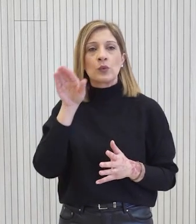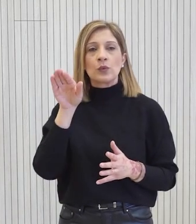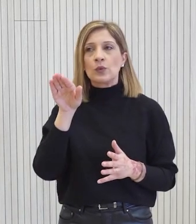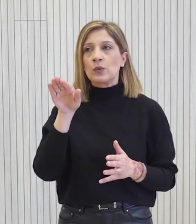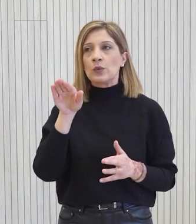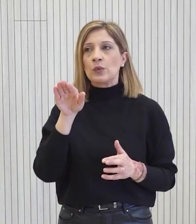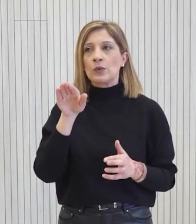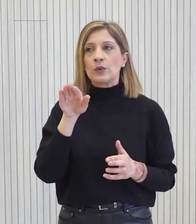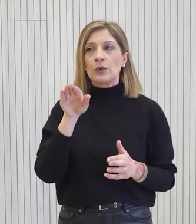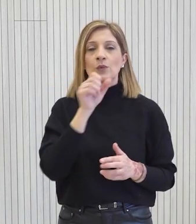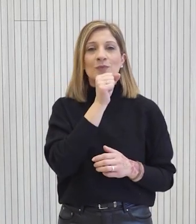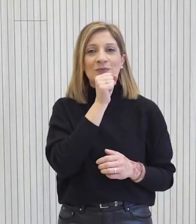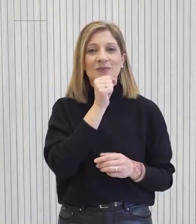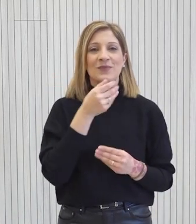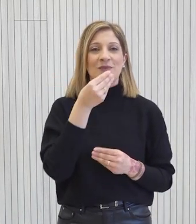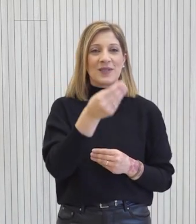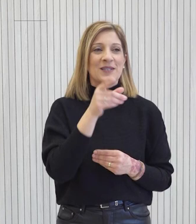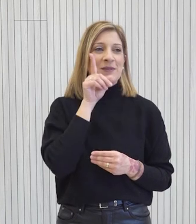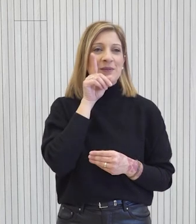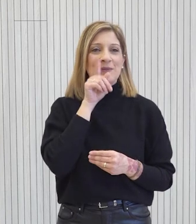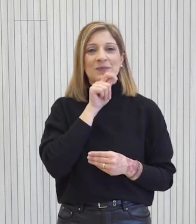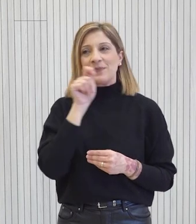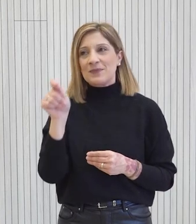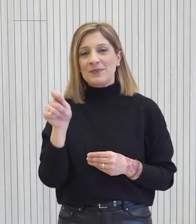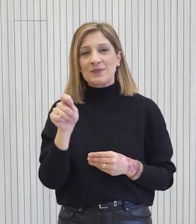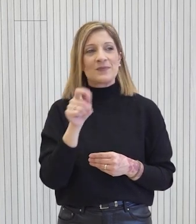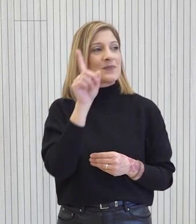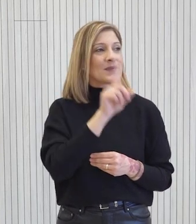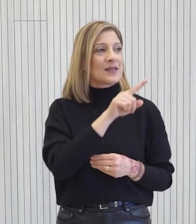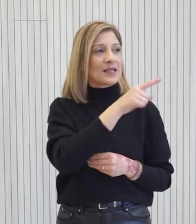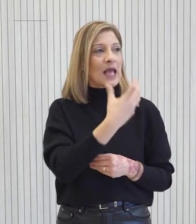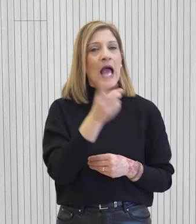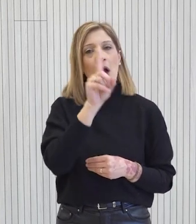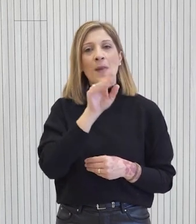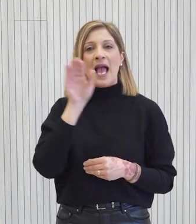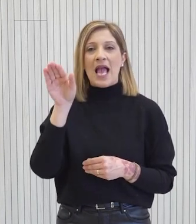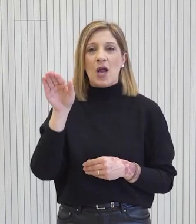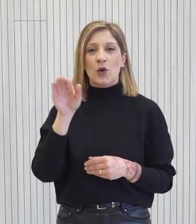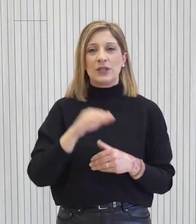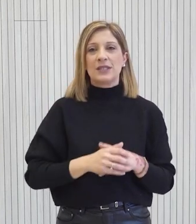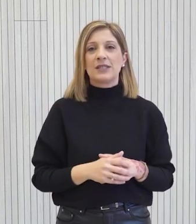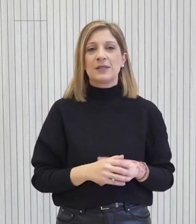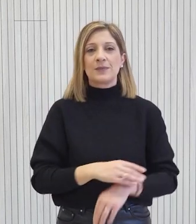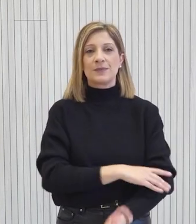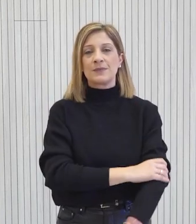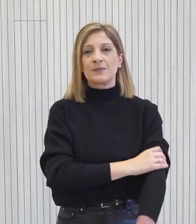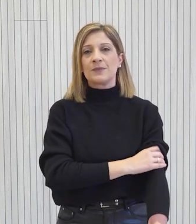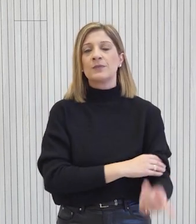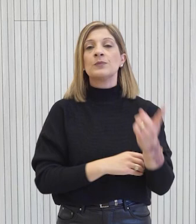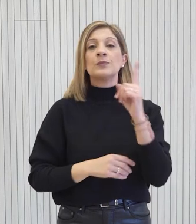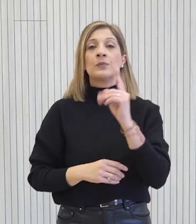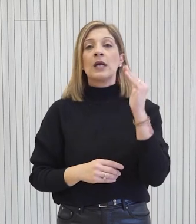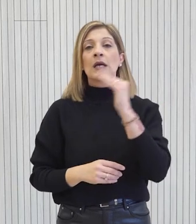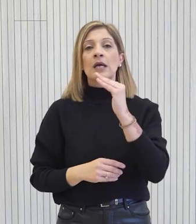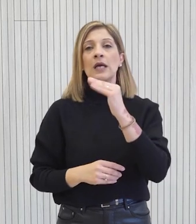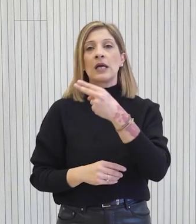Επειδή ο κύριος είχαμε τοποθέτηση με τον Σκάνη. Έγινε μια ερώτηση, θα σου κάνει κάτι. Ο Μεταβασμίζω κάτι